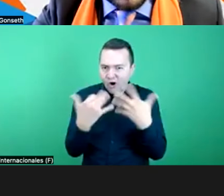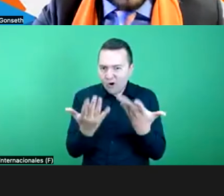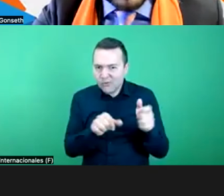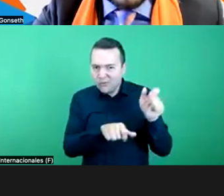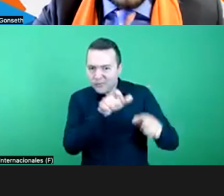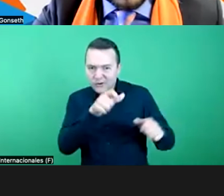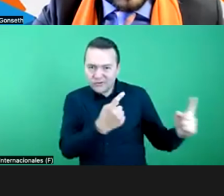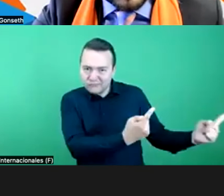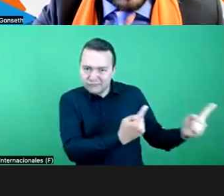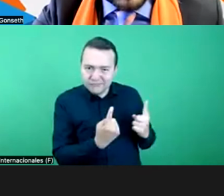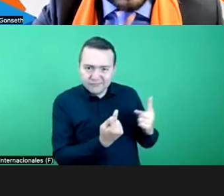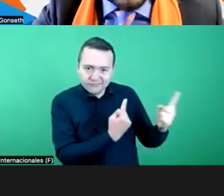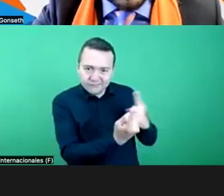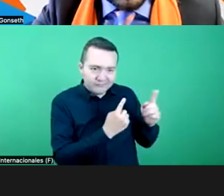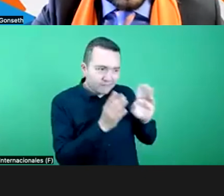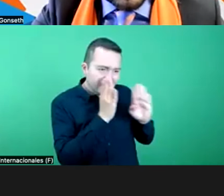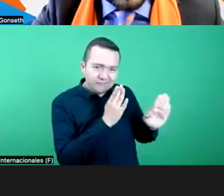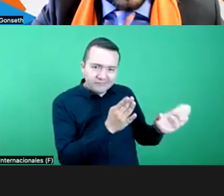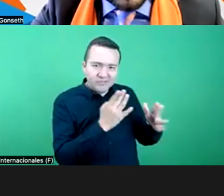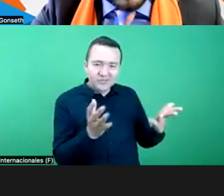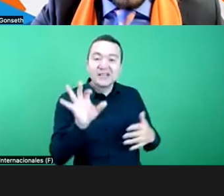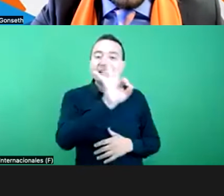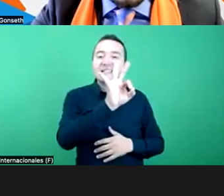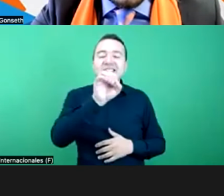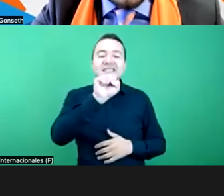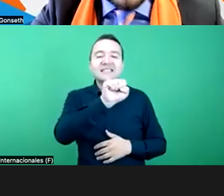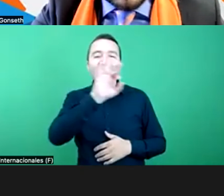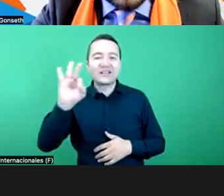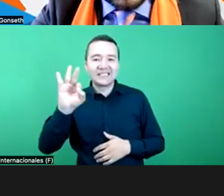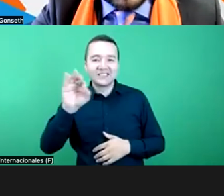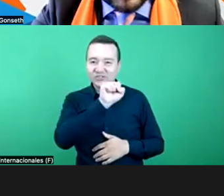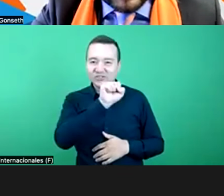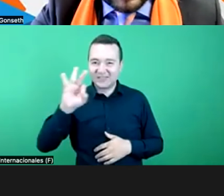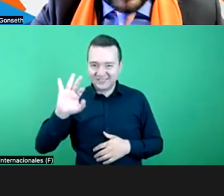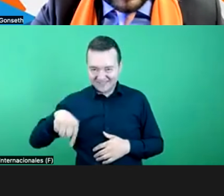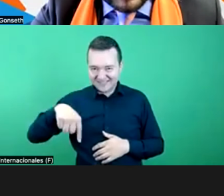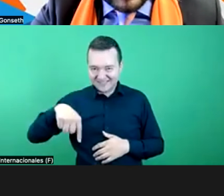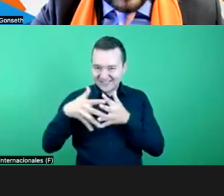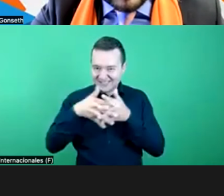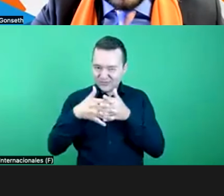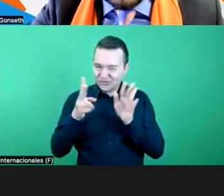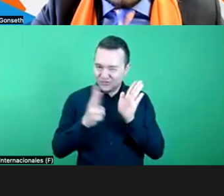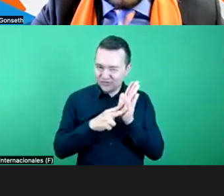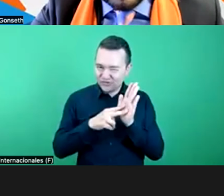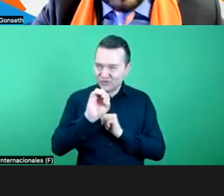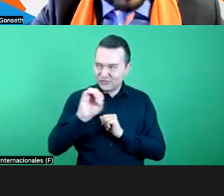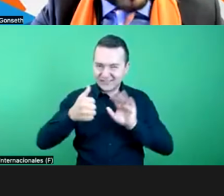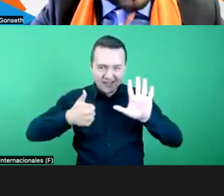d'une réunion autour de la sécurité des patients à San Francisco, aux États-Unis. C'était en